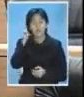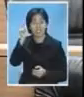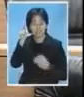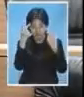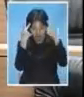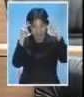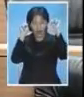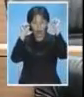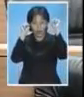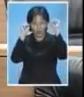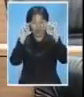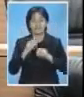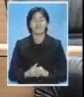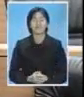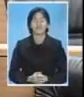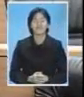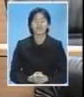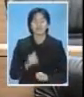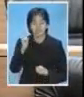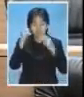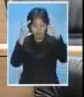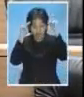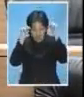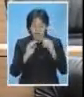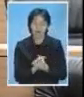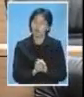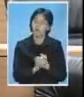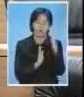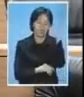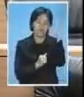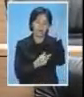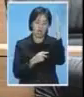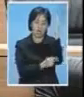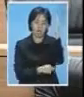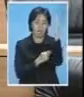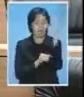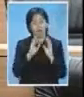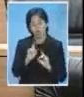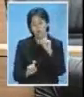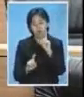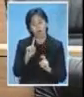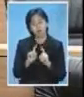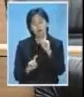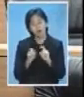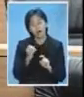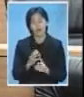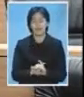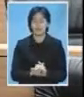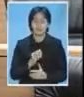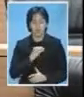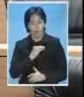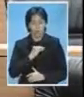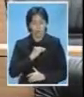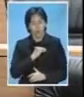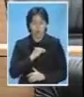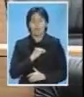ายกรัฐมนตรีมีการอุ้มกันฆ่าในจังหวัดชายแดนภาคใต้กินวันนี้เขากลัวครับกลั